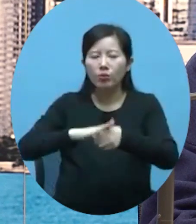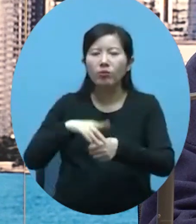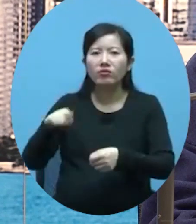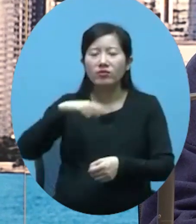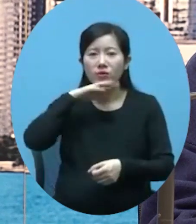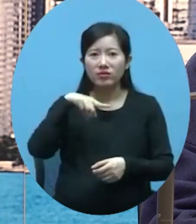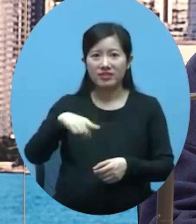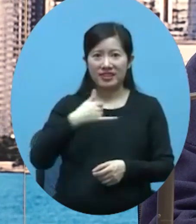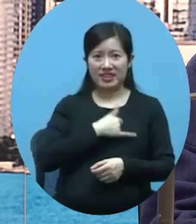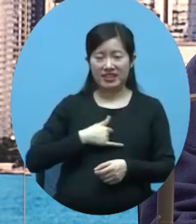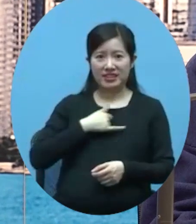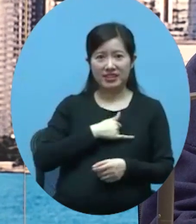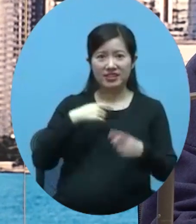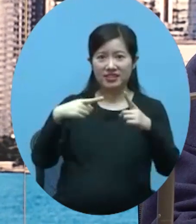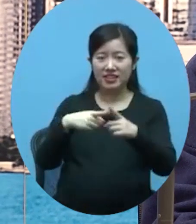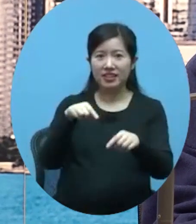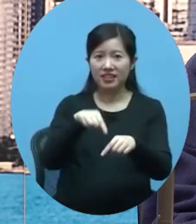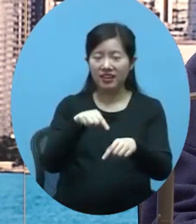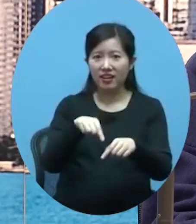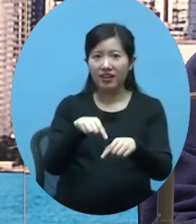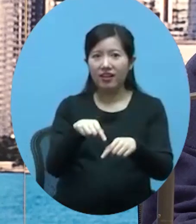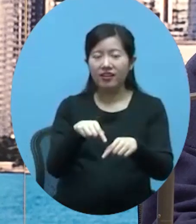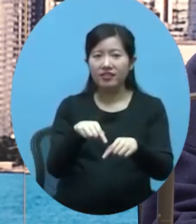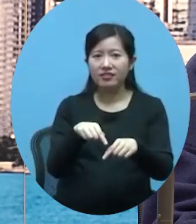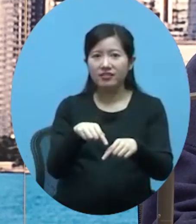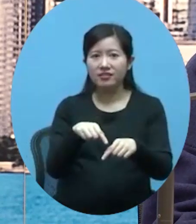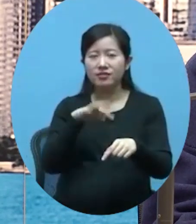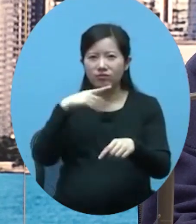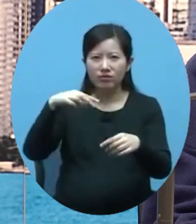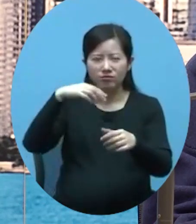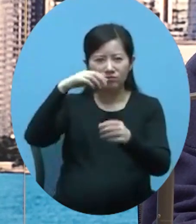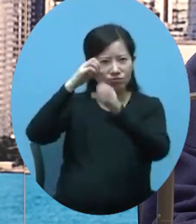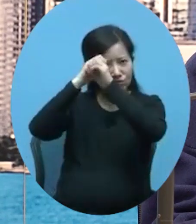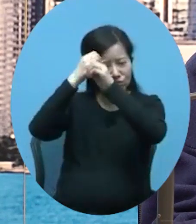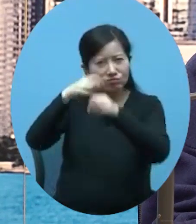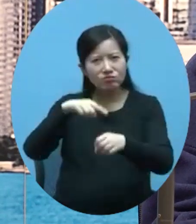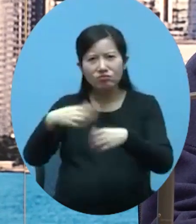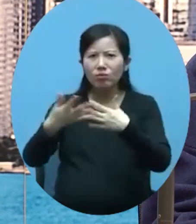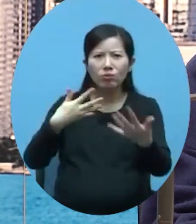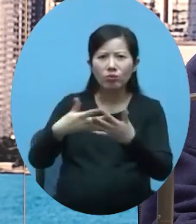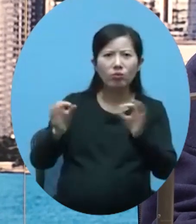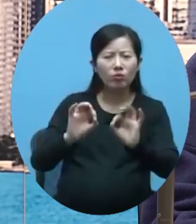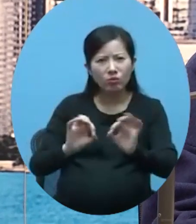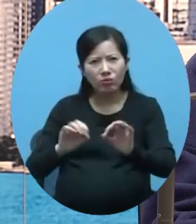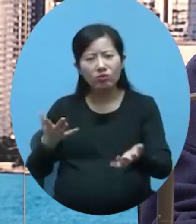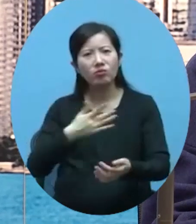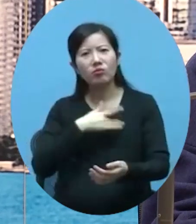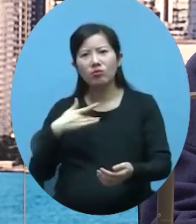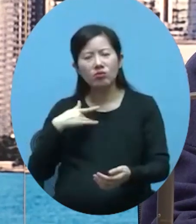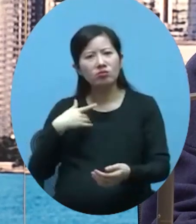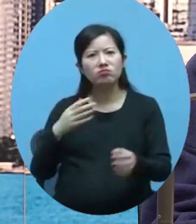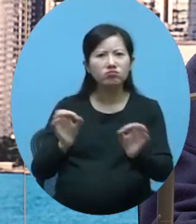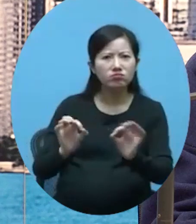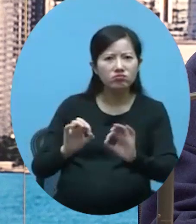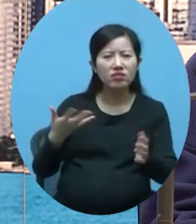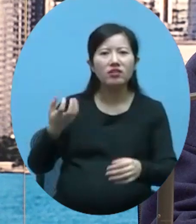他进了院之后如果他一切就是他验了阴性他所有东都正常又肺又没有东那一般就